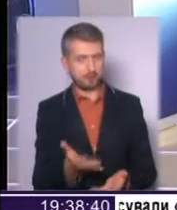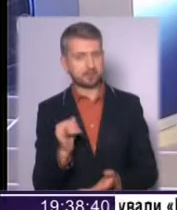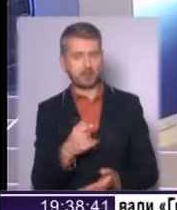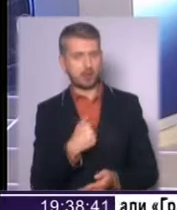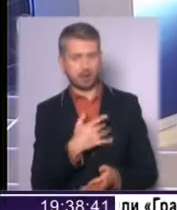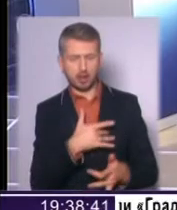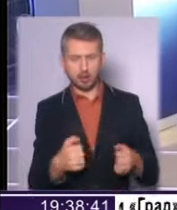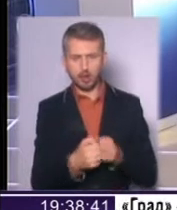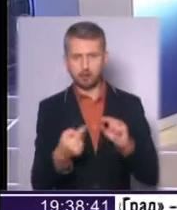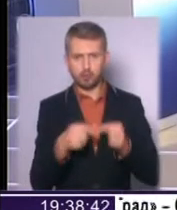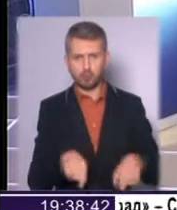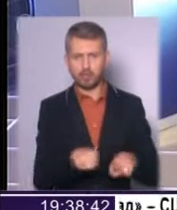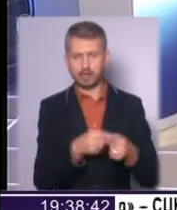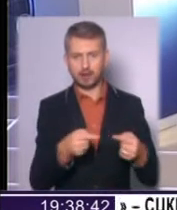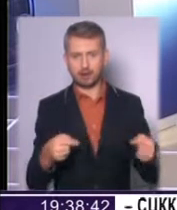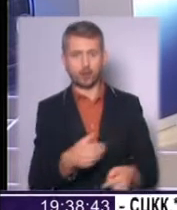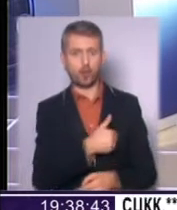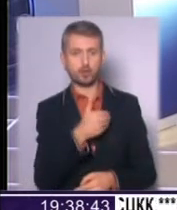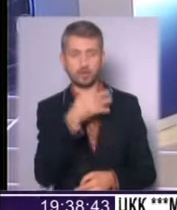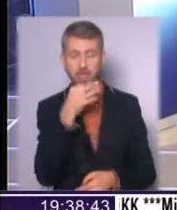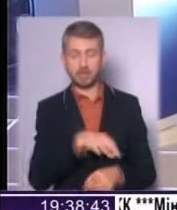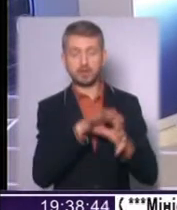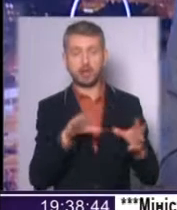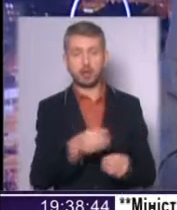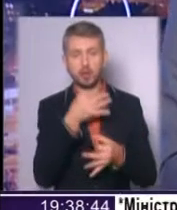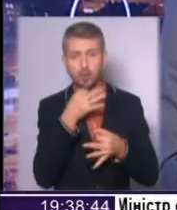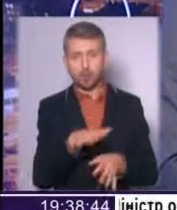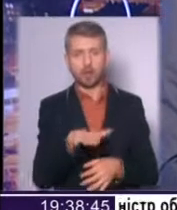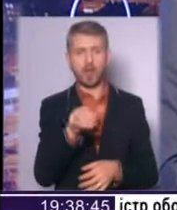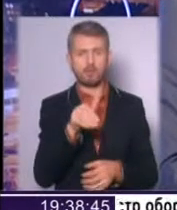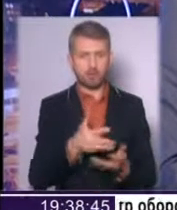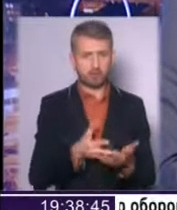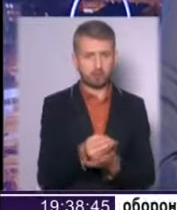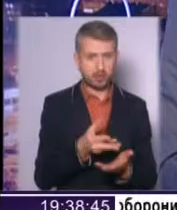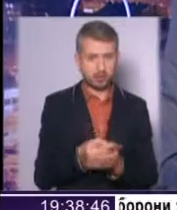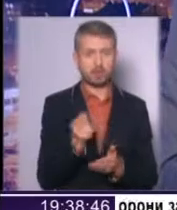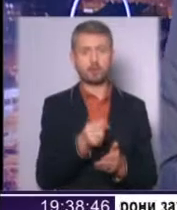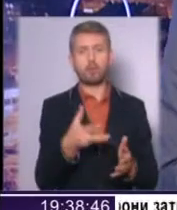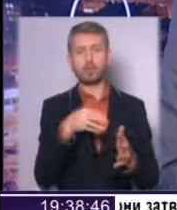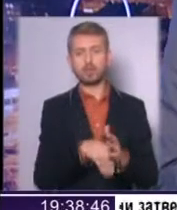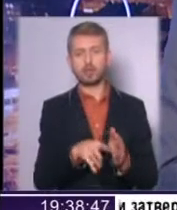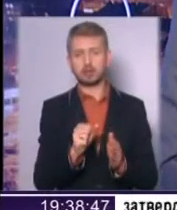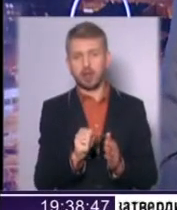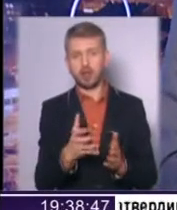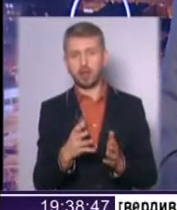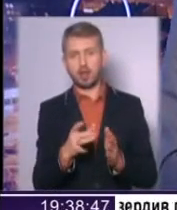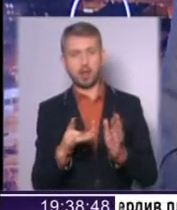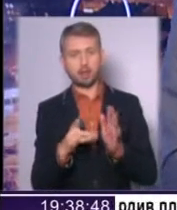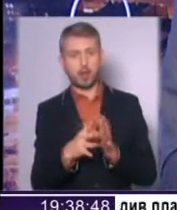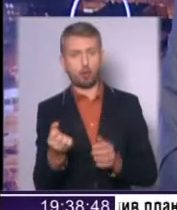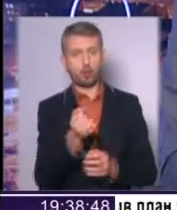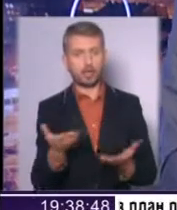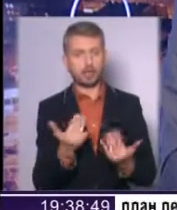бізнесу. І це є зауваження. До речі, асоціація там підприємців якраз з цього приводу висловлює свої стурбовання, і ми їх, в